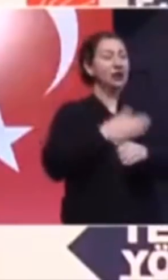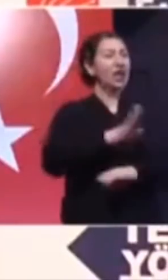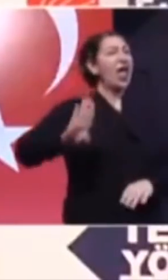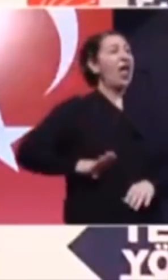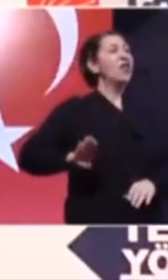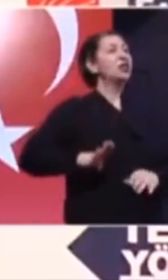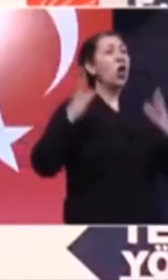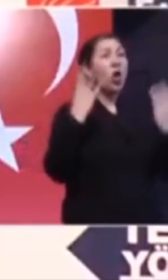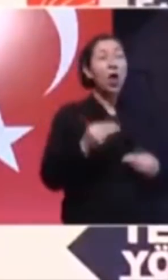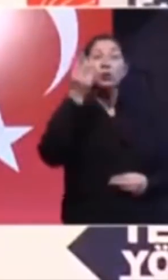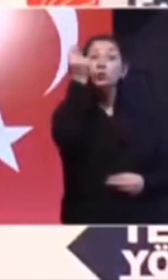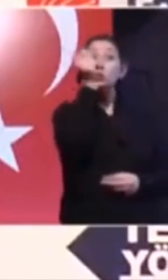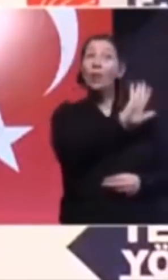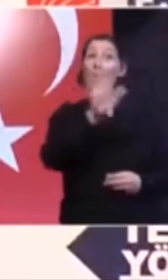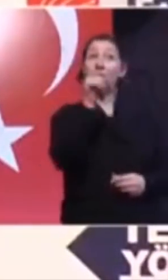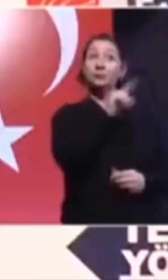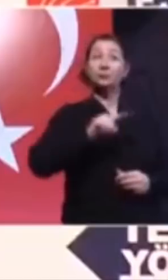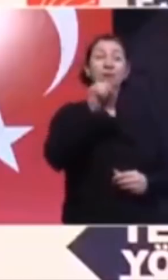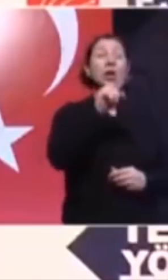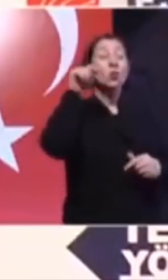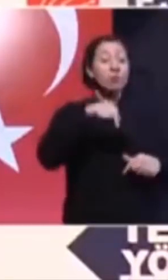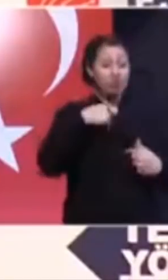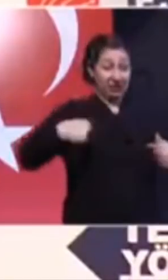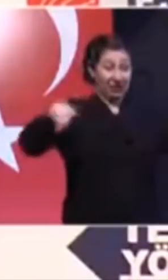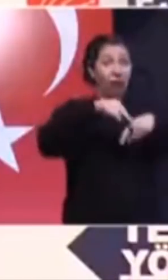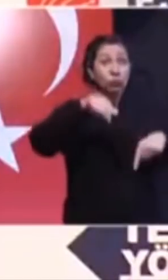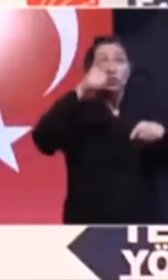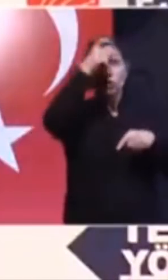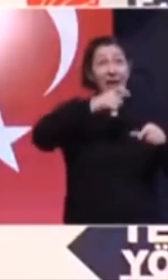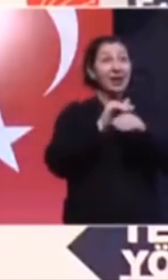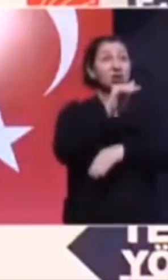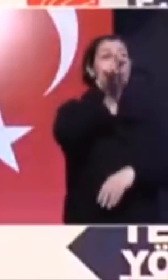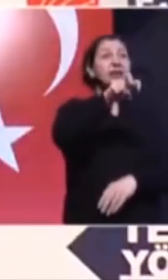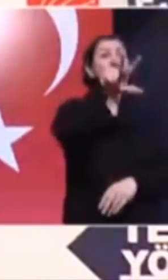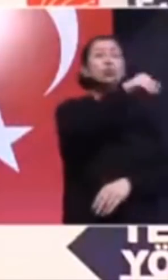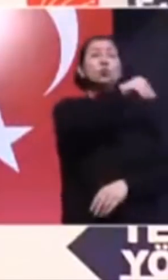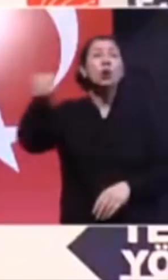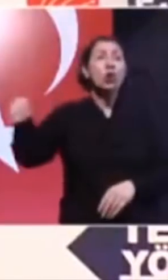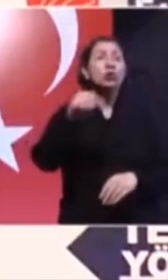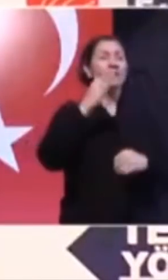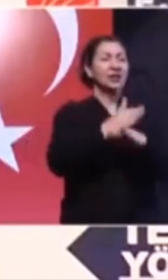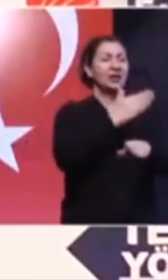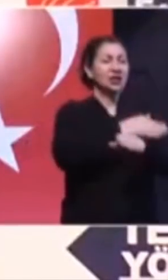evlatları olduğumuzu asla unutmayalım. Bizler bu ülkede yaşayan 83 milyon yurttaşımız adına mücadele